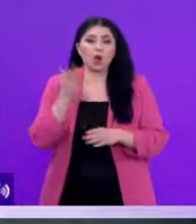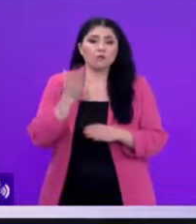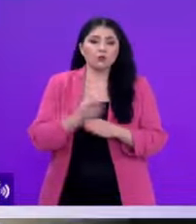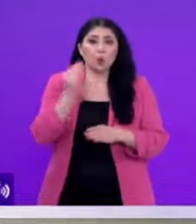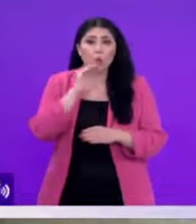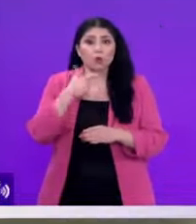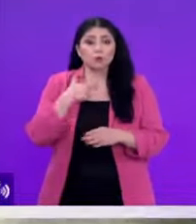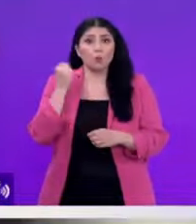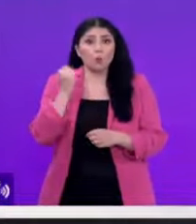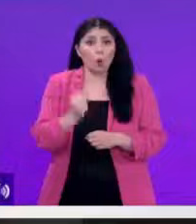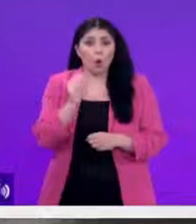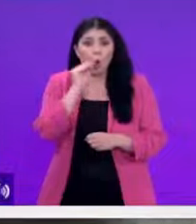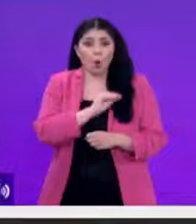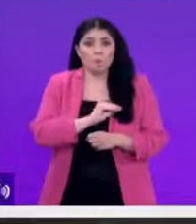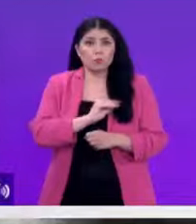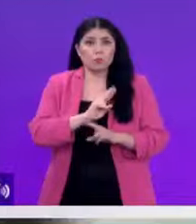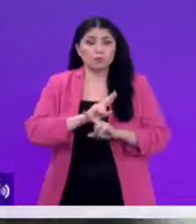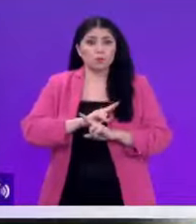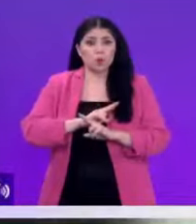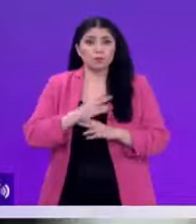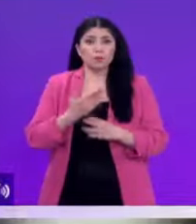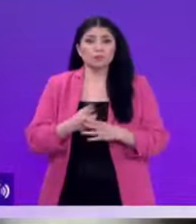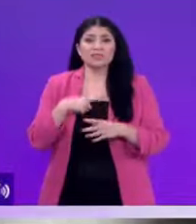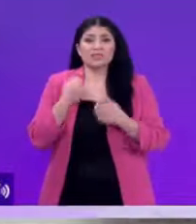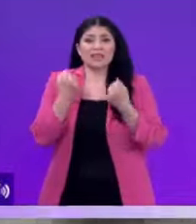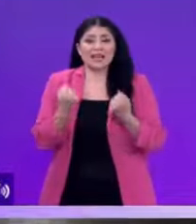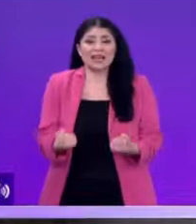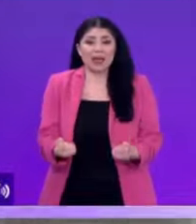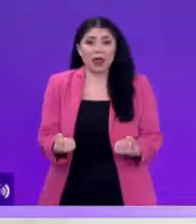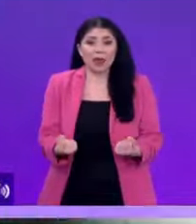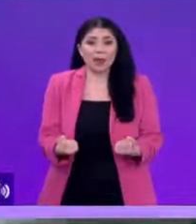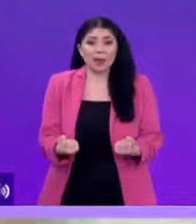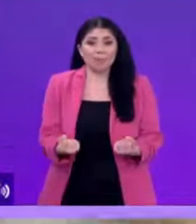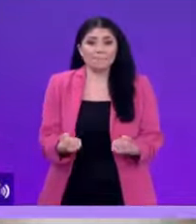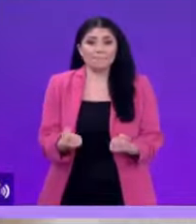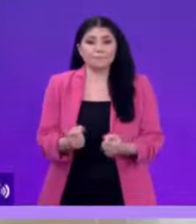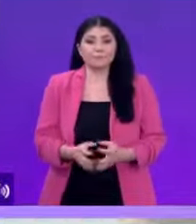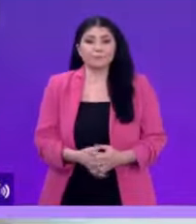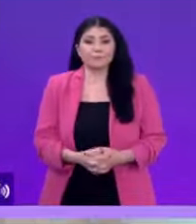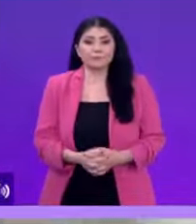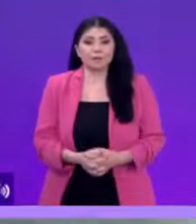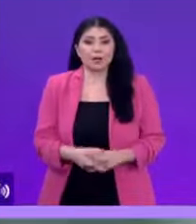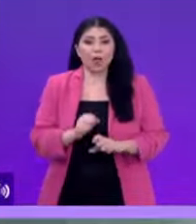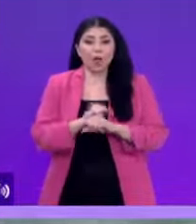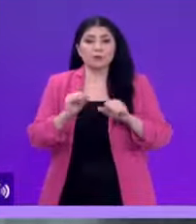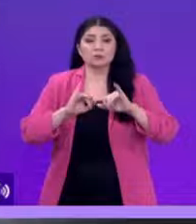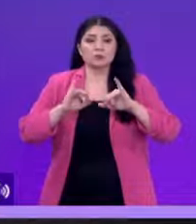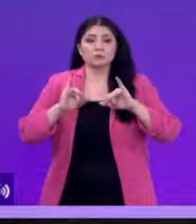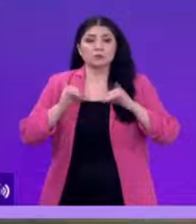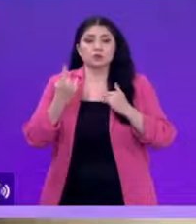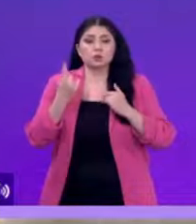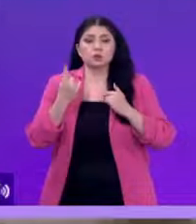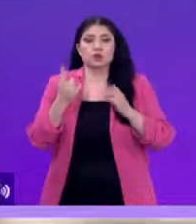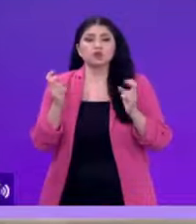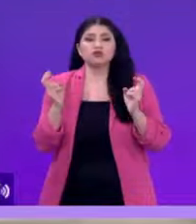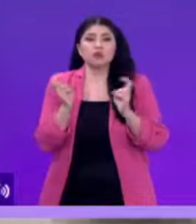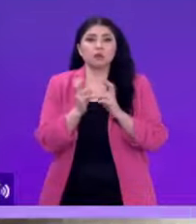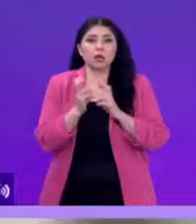să-l ucidă, pentru că sunt echipamente foarte grele. Da, de altfel, explozia pornind de la o centrală